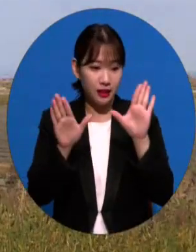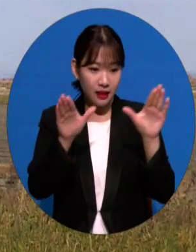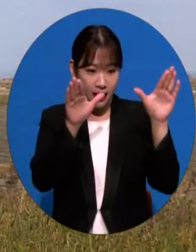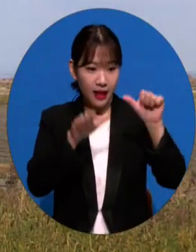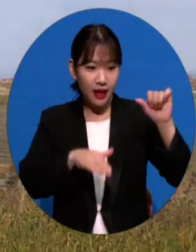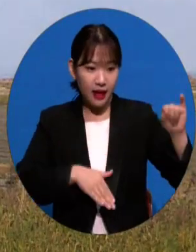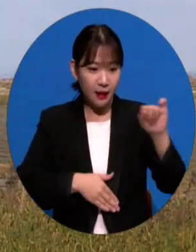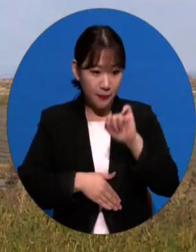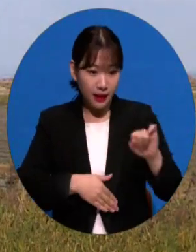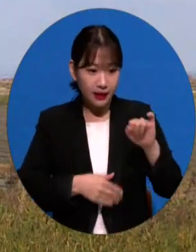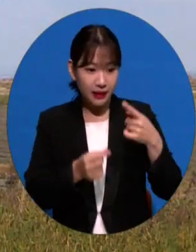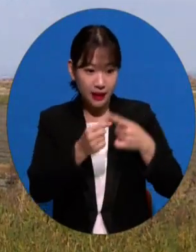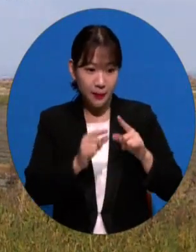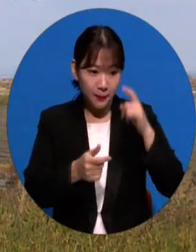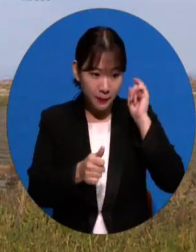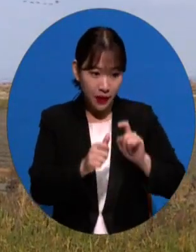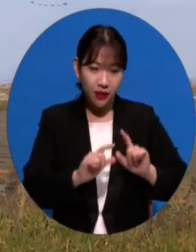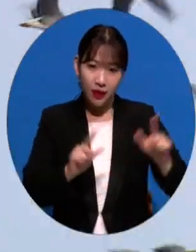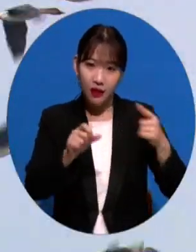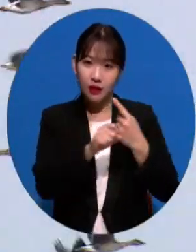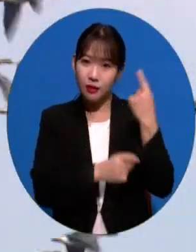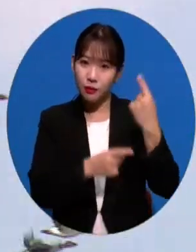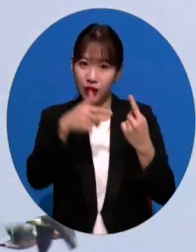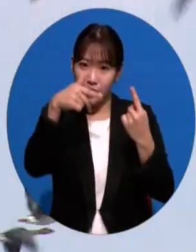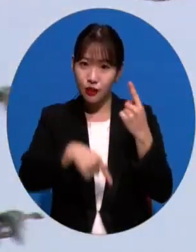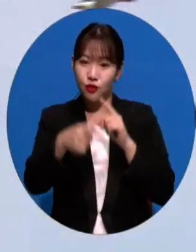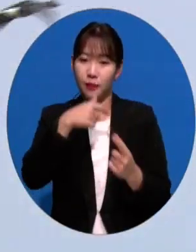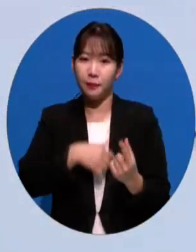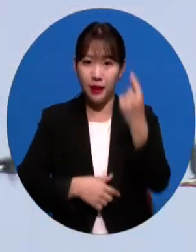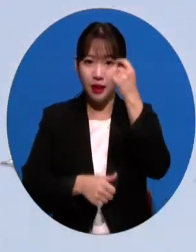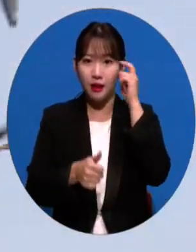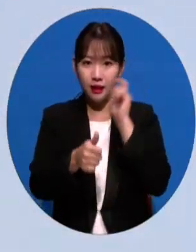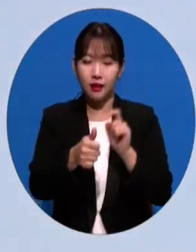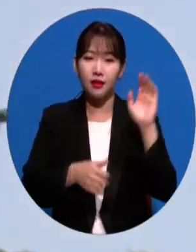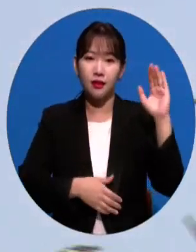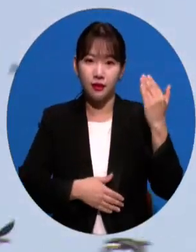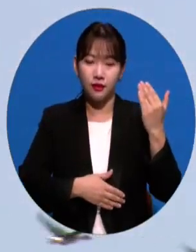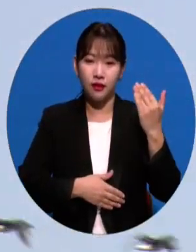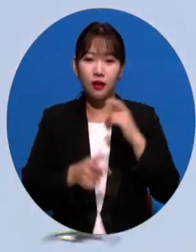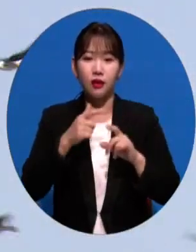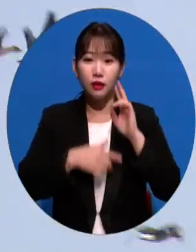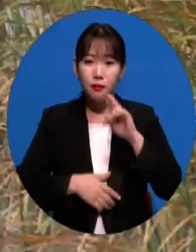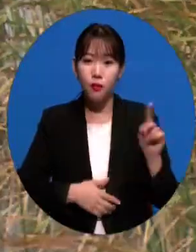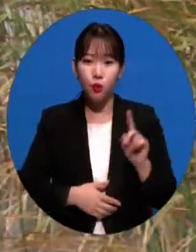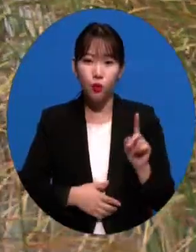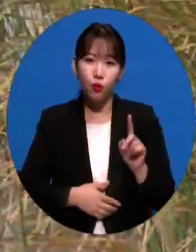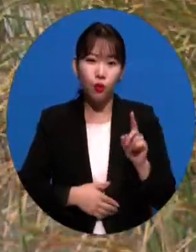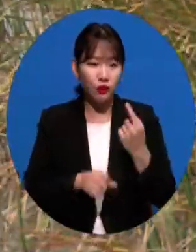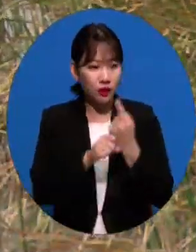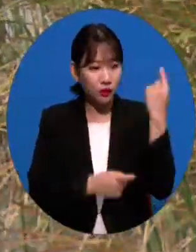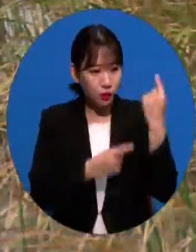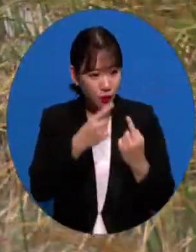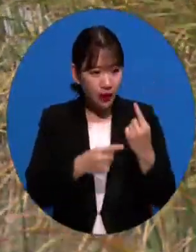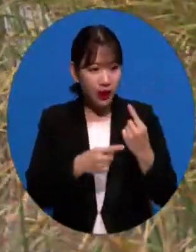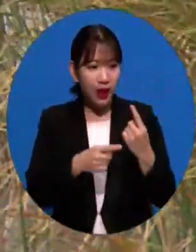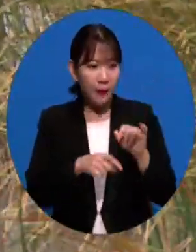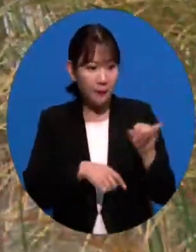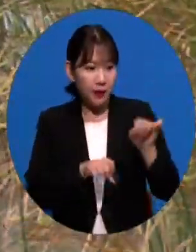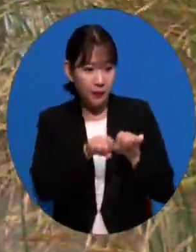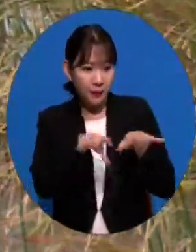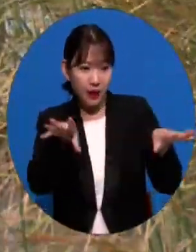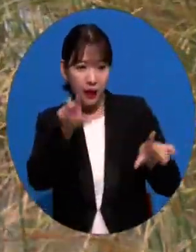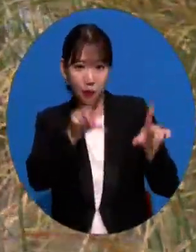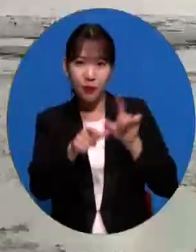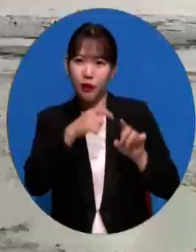AI 항원 첫 검출일이 지난해보다 일주일가량 더 빨라졌습니다. 더 심각한 것은 지난해보다 AI 확산세가